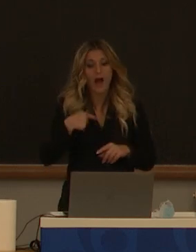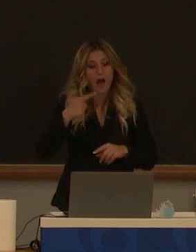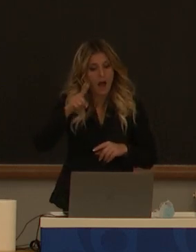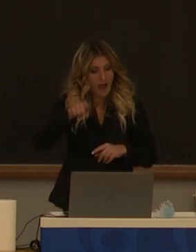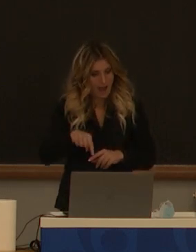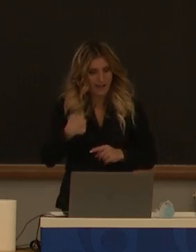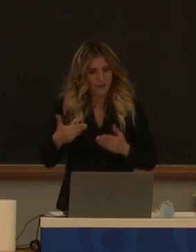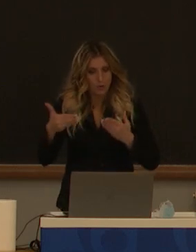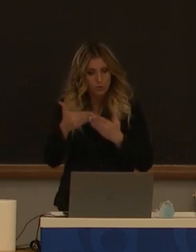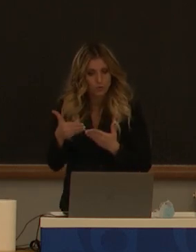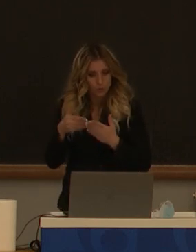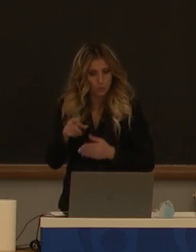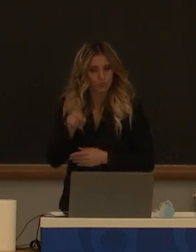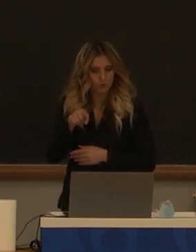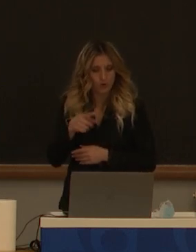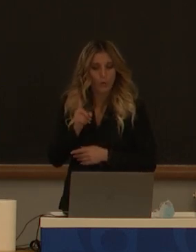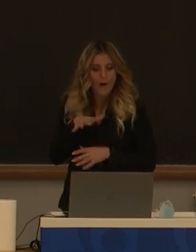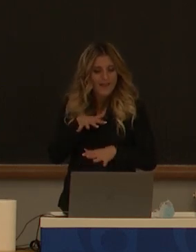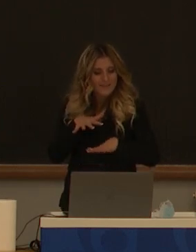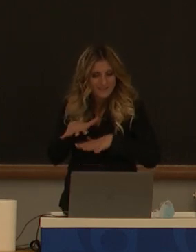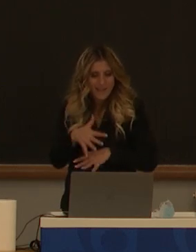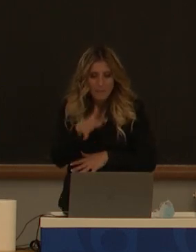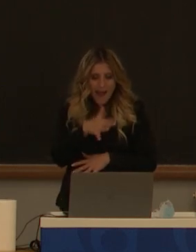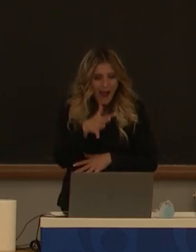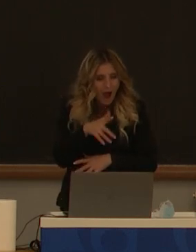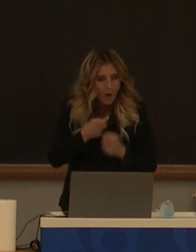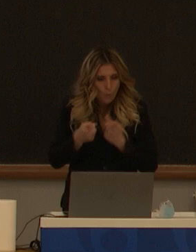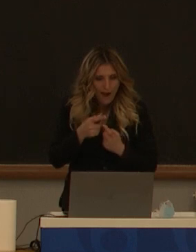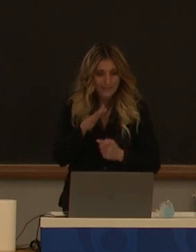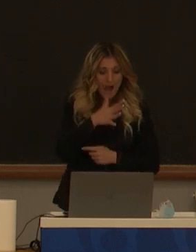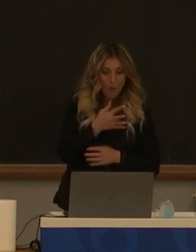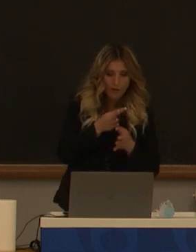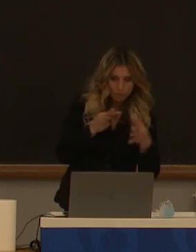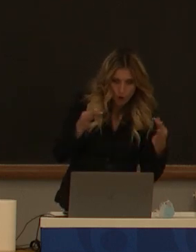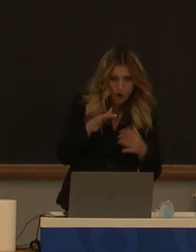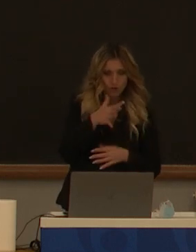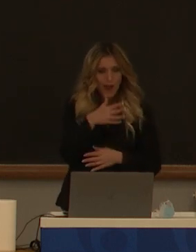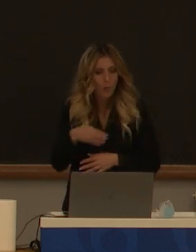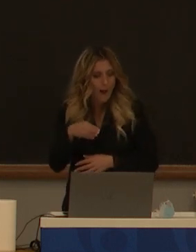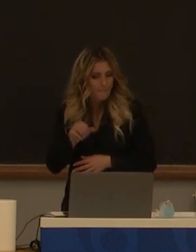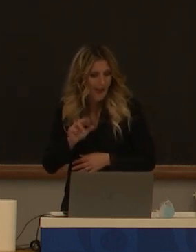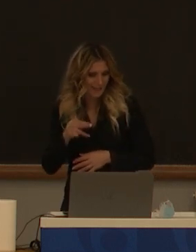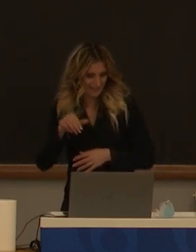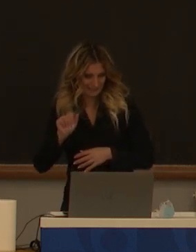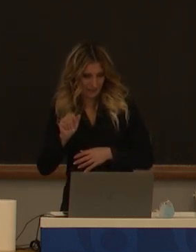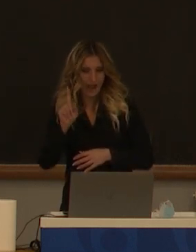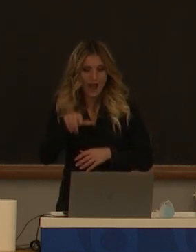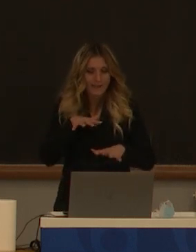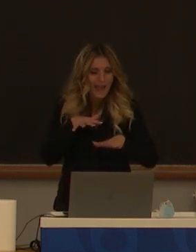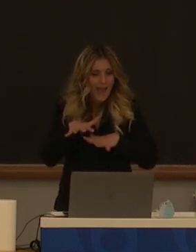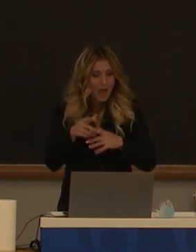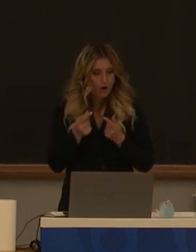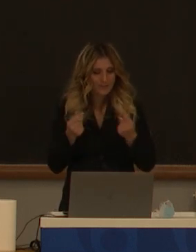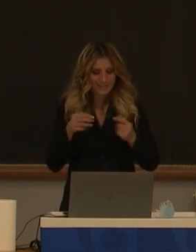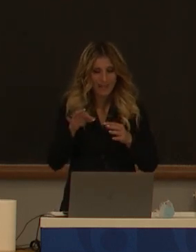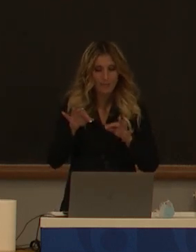lo studio di quelli che sono i sistemi acquatici, sia di acqua dolce sia di acqua marina, e anche gli ecosistemi